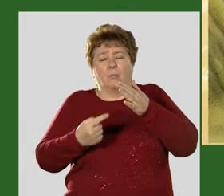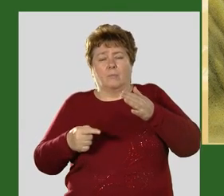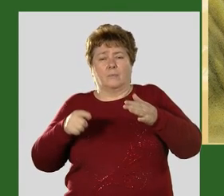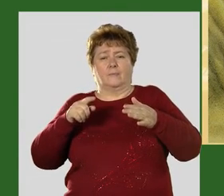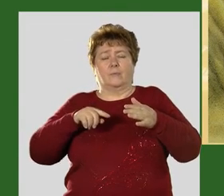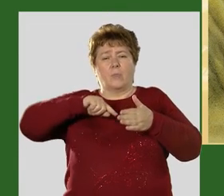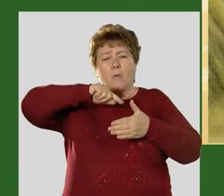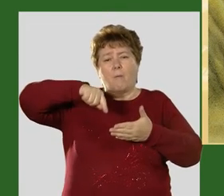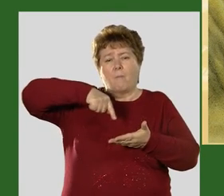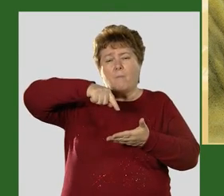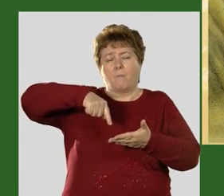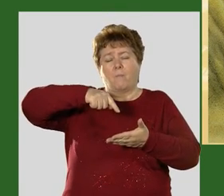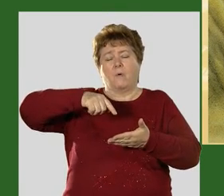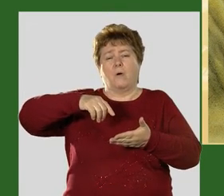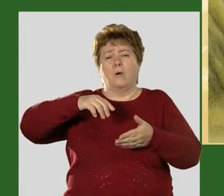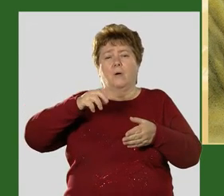глубоководное бурение.